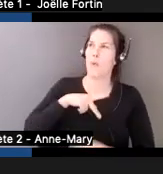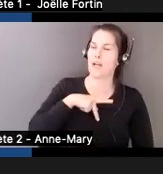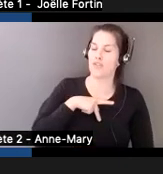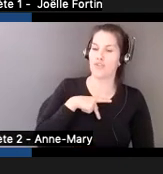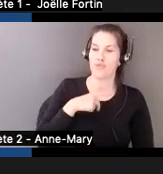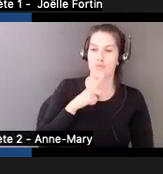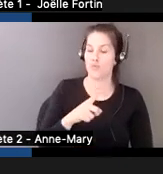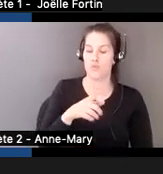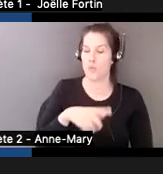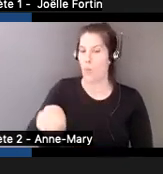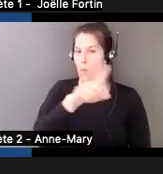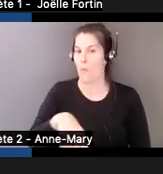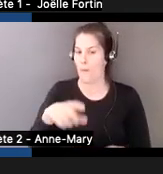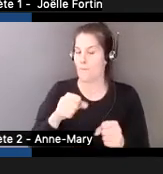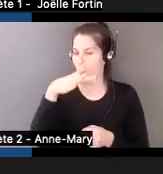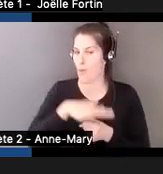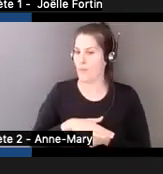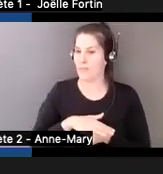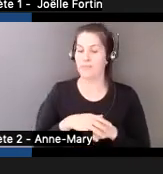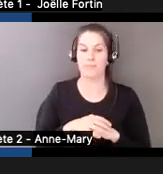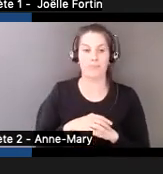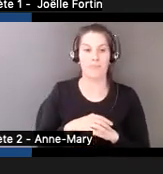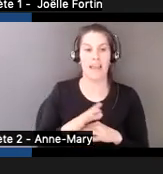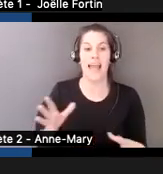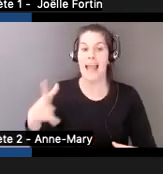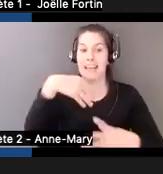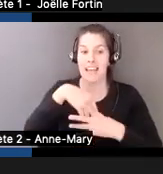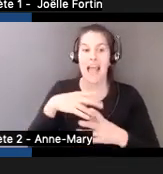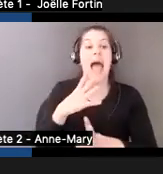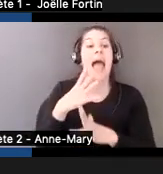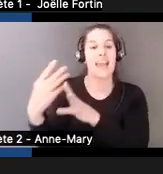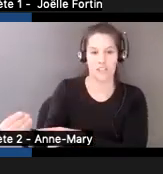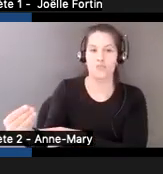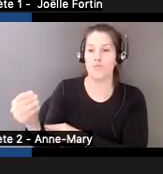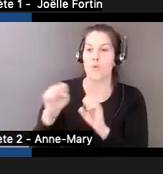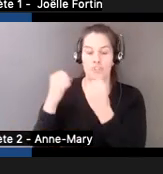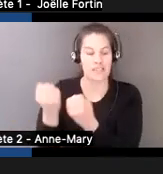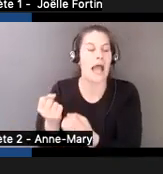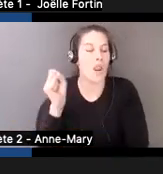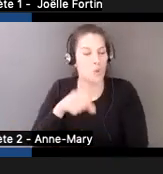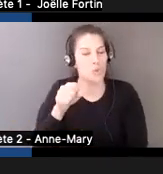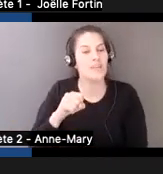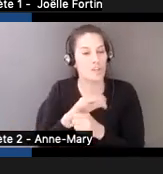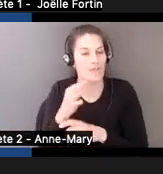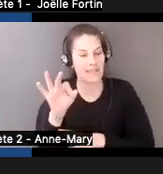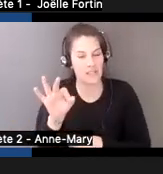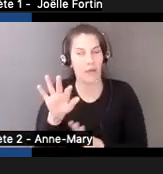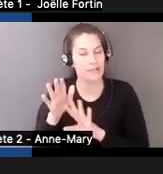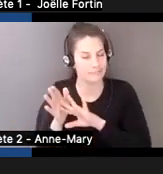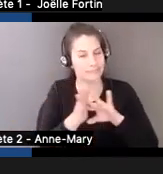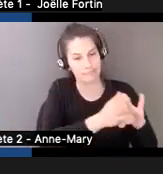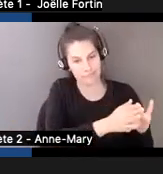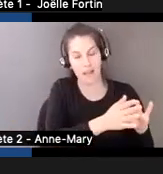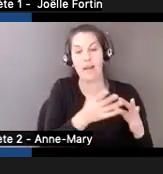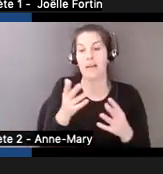des exemples. Exclusion sociale. À part du COVID, en temps normal, les personnes